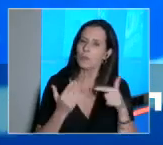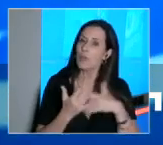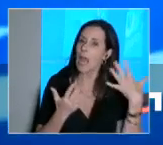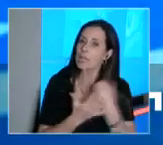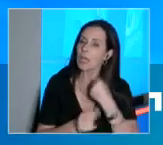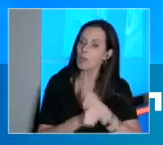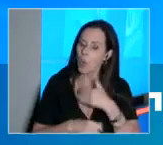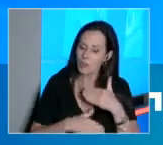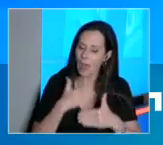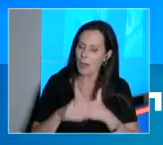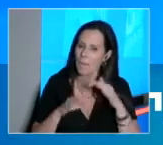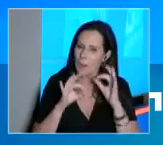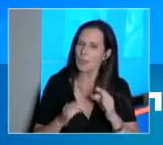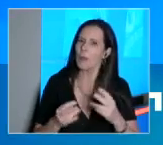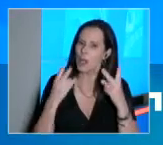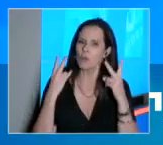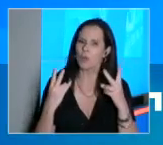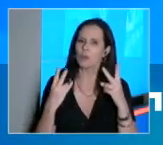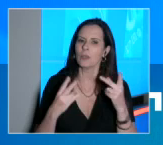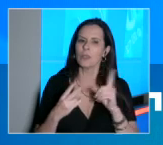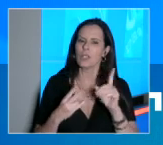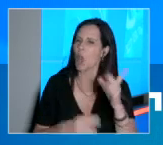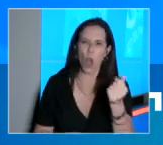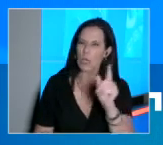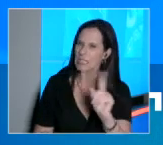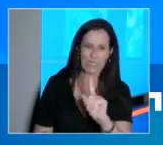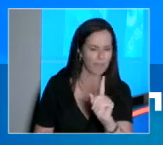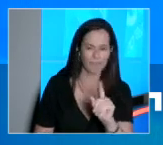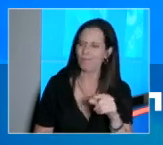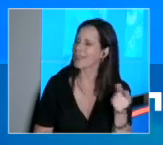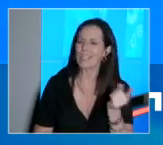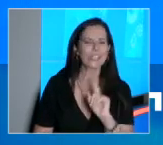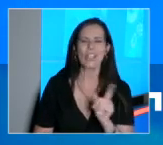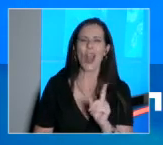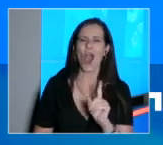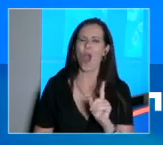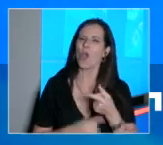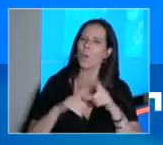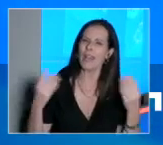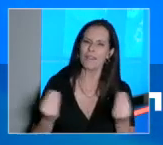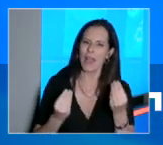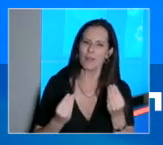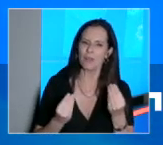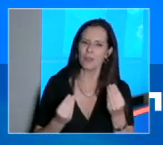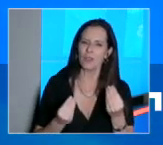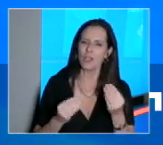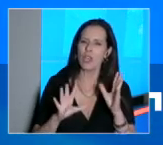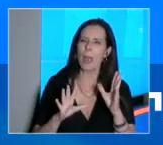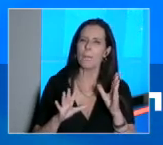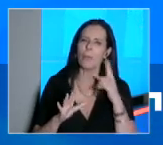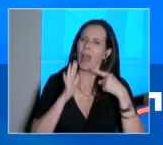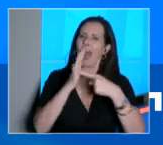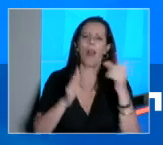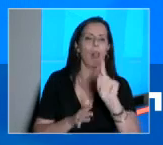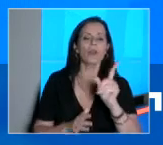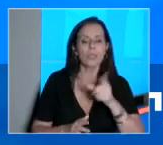להצליח לעשות פה תהליך באמת באמת משמעותי, זה לא עוד כסף, זה לא עוד כל מיני דברים כאלה שהם מאוד מאוד חיצוניים,